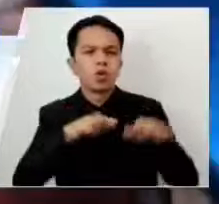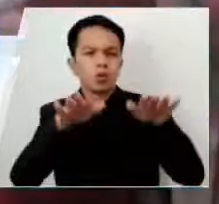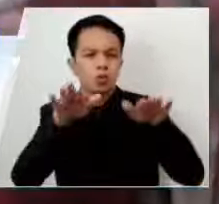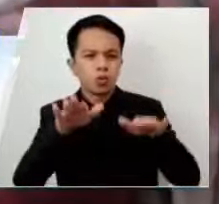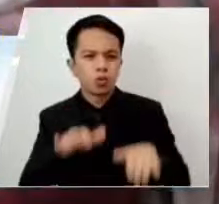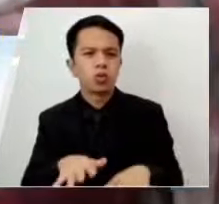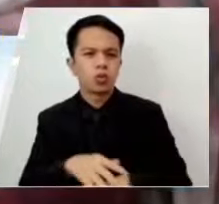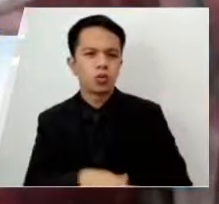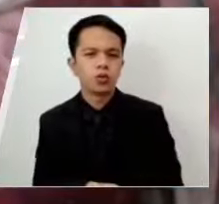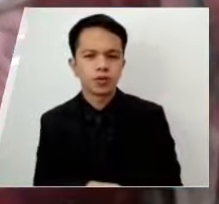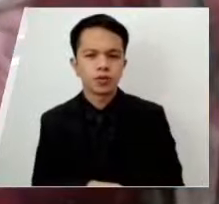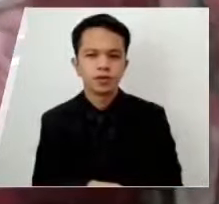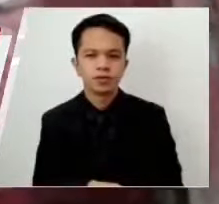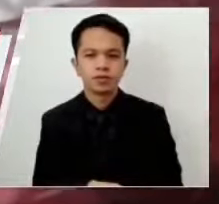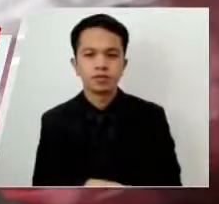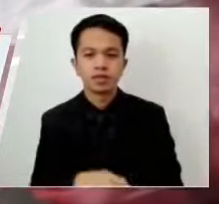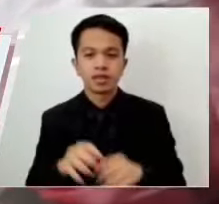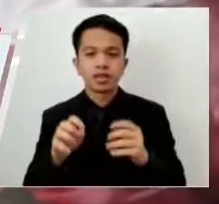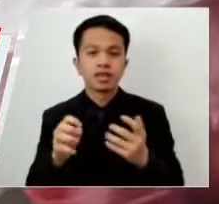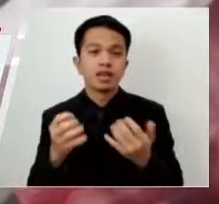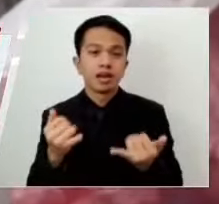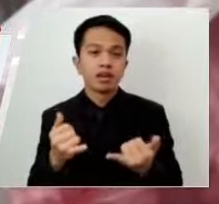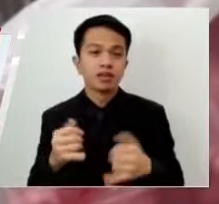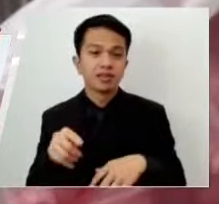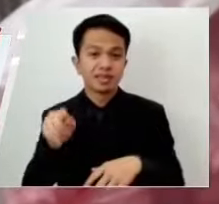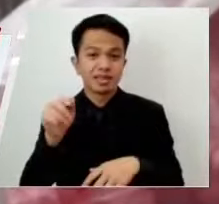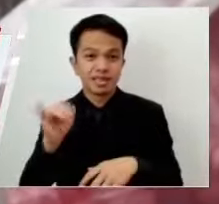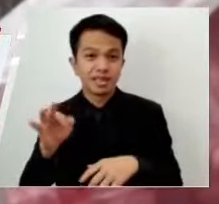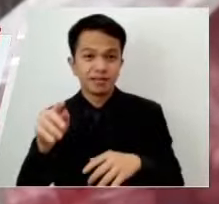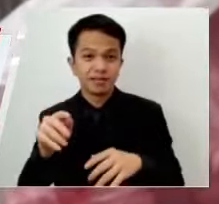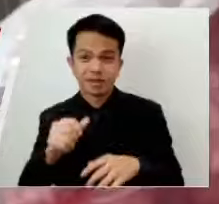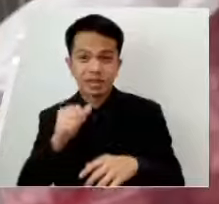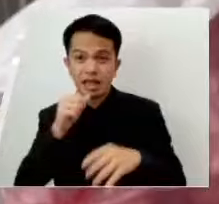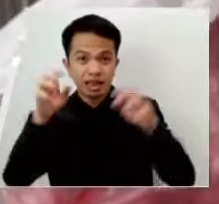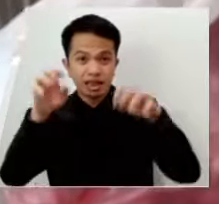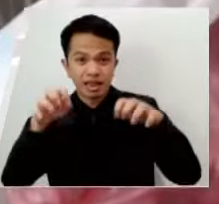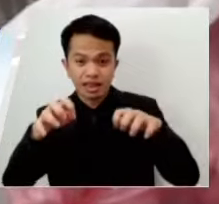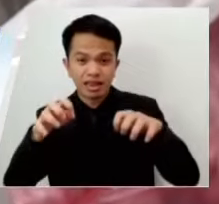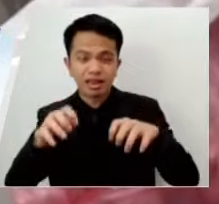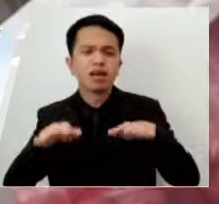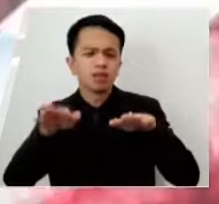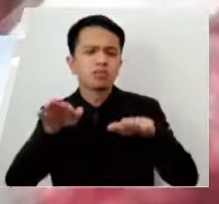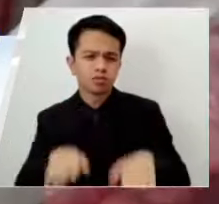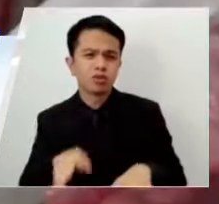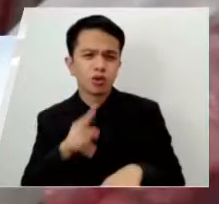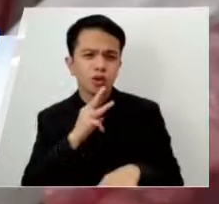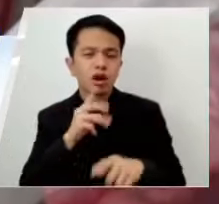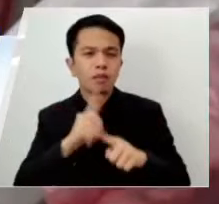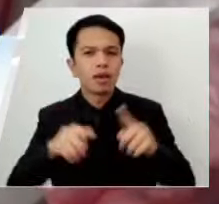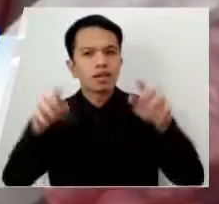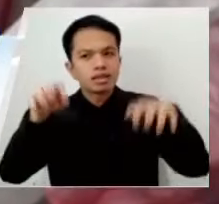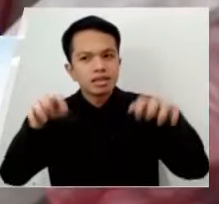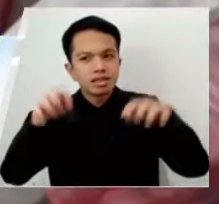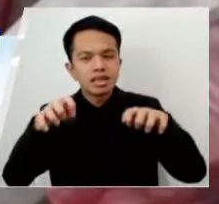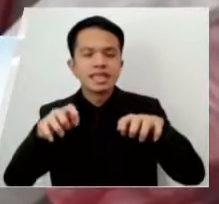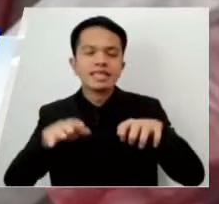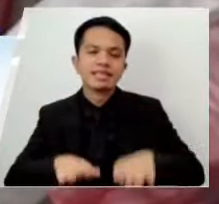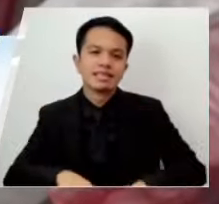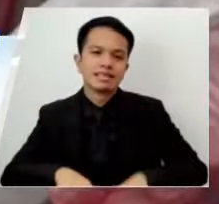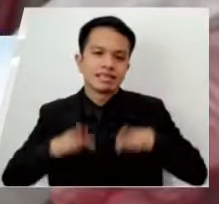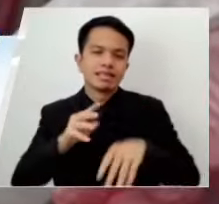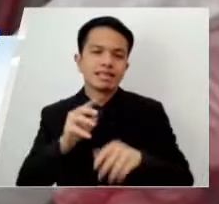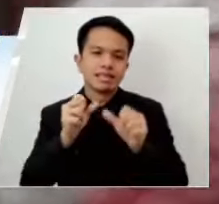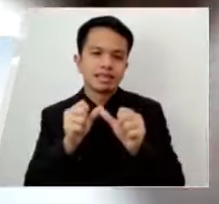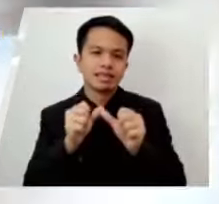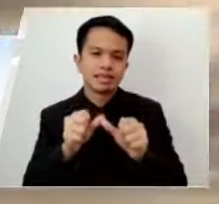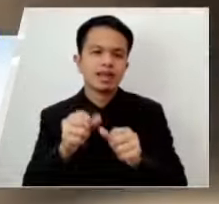Pag hindi na ulan, di na lalalim. Pero para pag uulan, talagang lalalim pa. Sana hindi na uulan